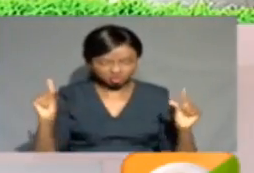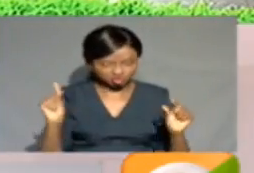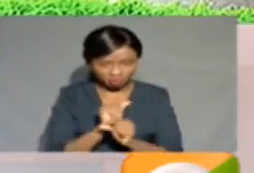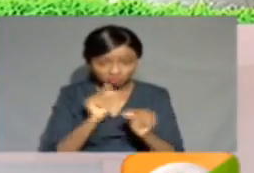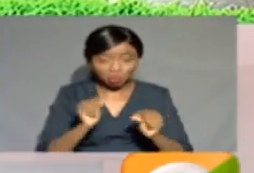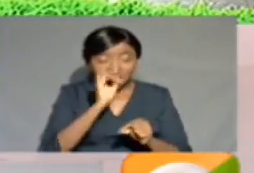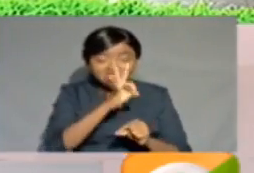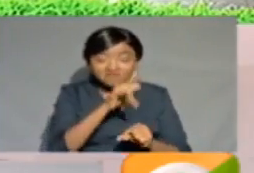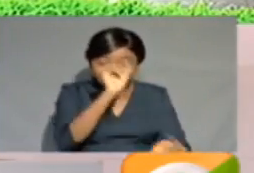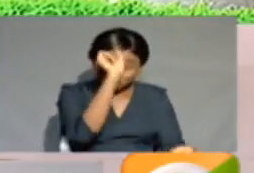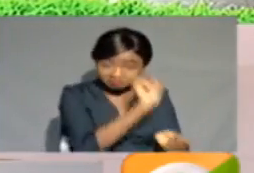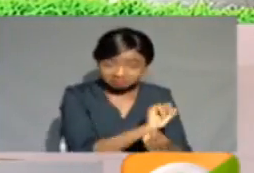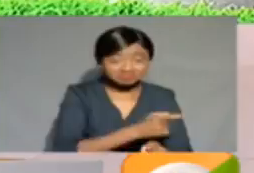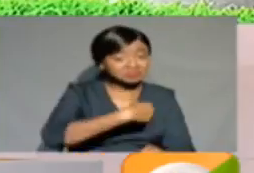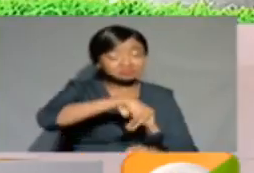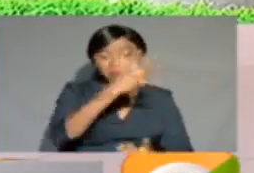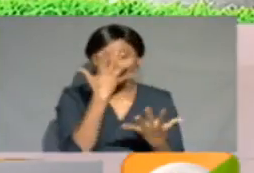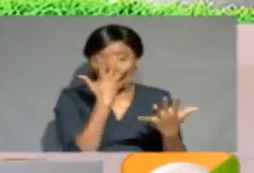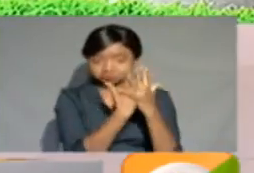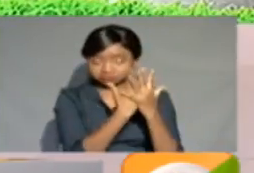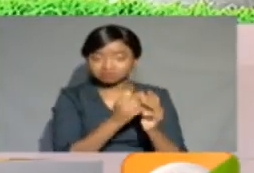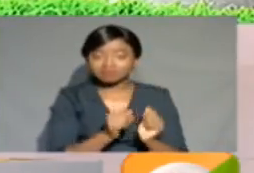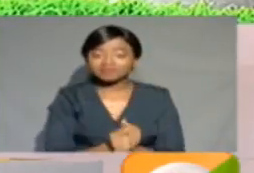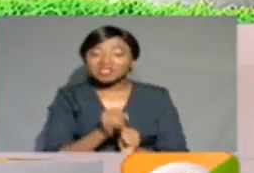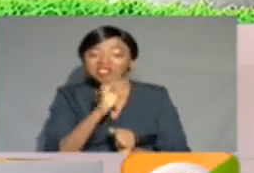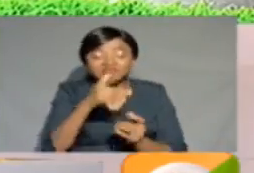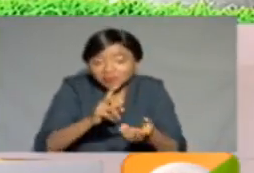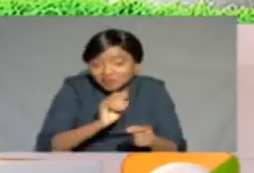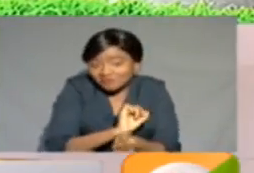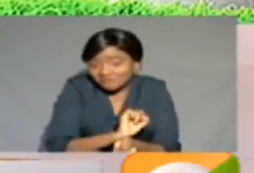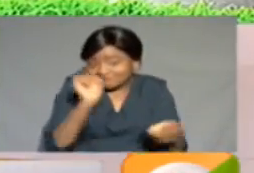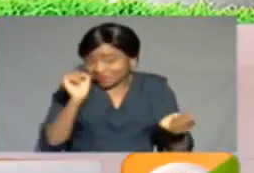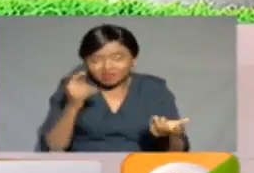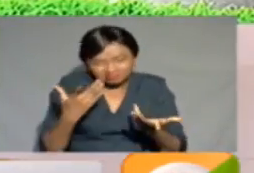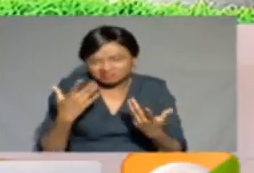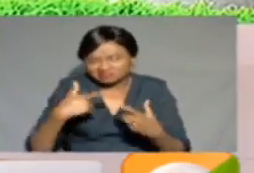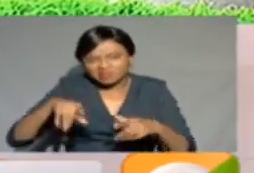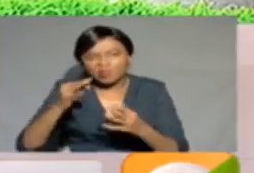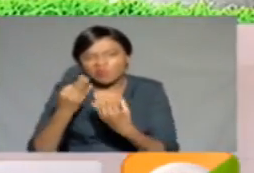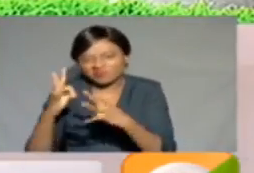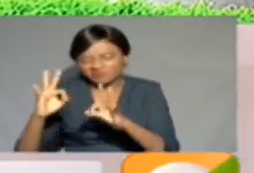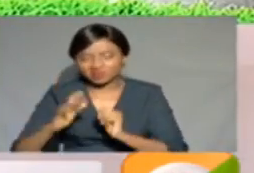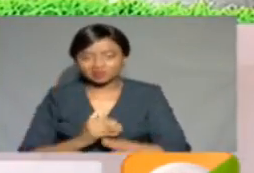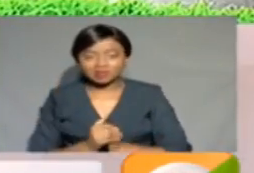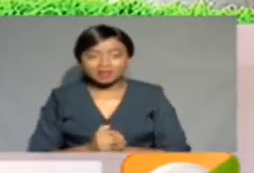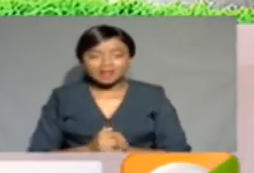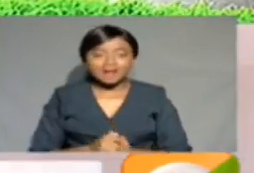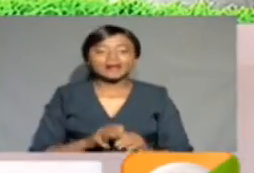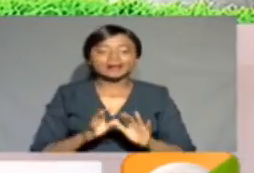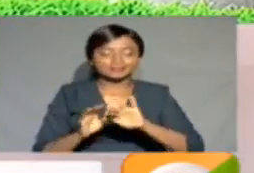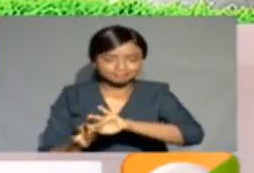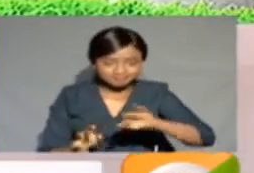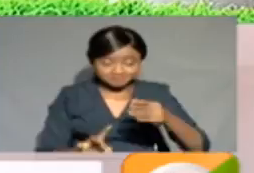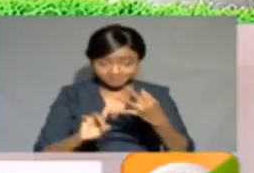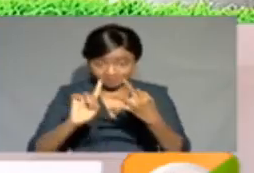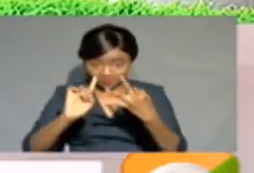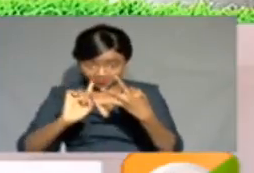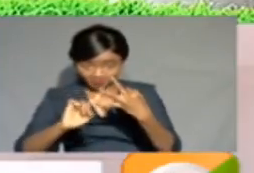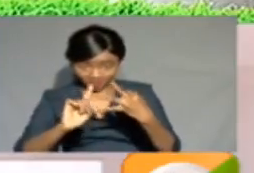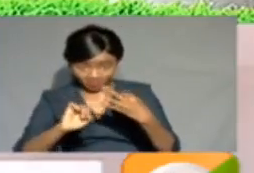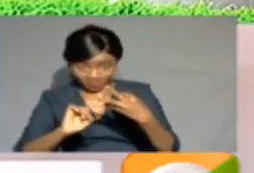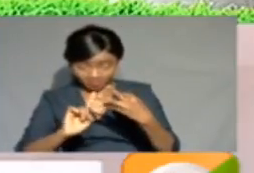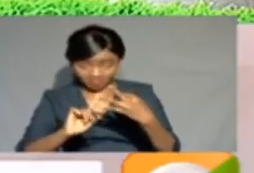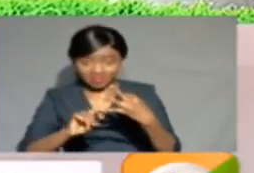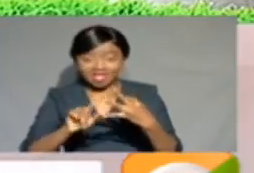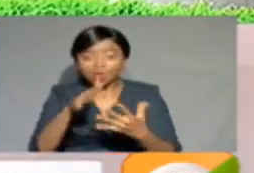mtu wa kufungwa unakwenda gerezani, kama ni wa kuachiliwa unawachiliwa. Yule bwana akaondoka akaenda Ahera ya pili